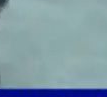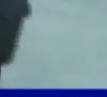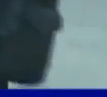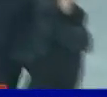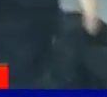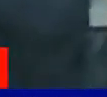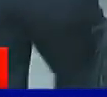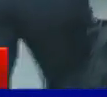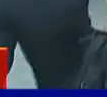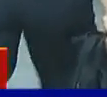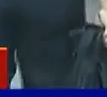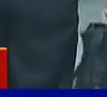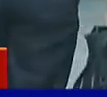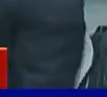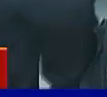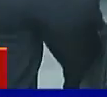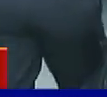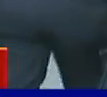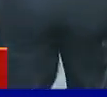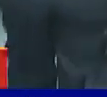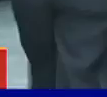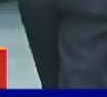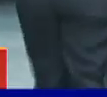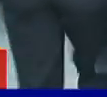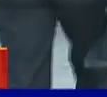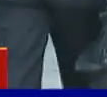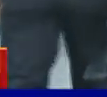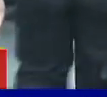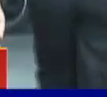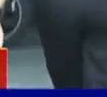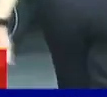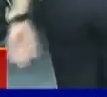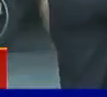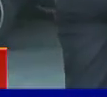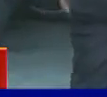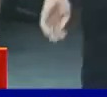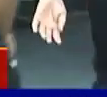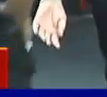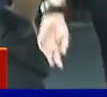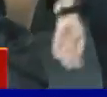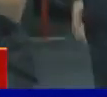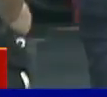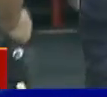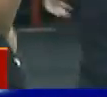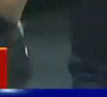berkenaan Datuk Seri antara 12 lelaki dituduh merusuk